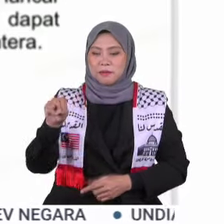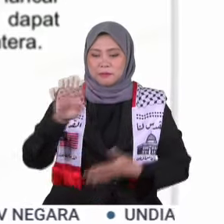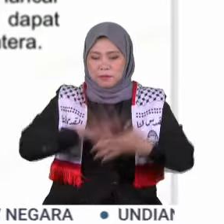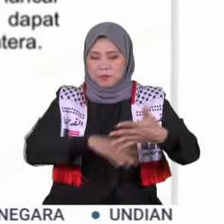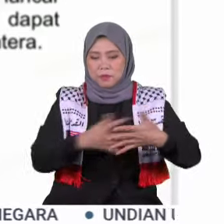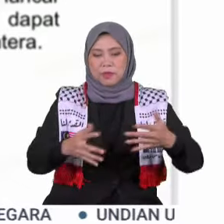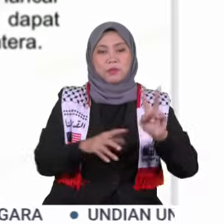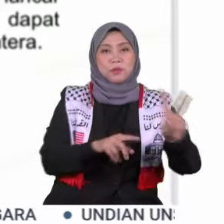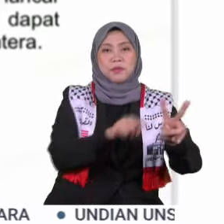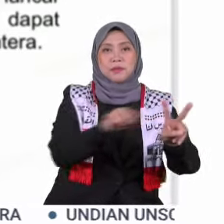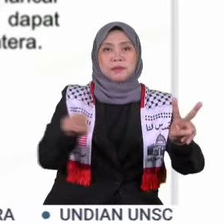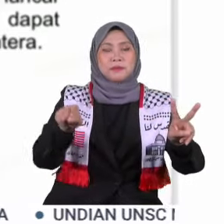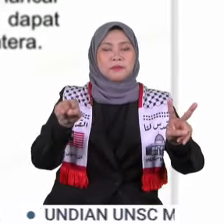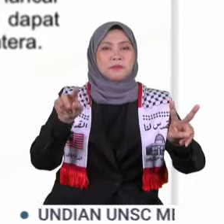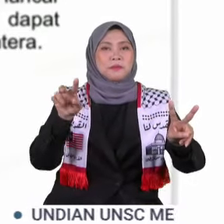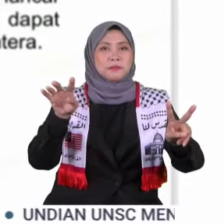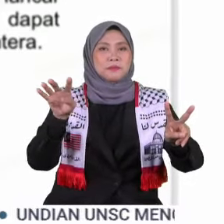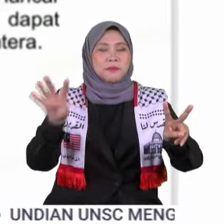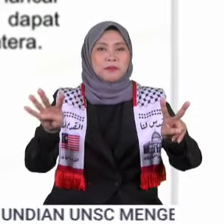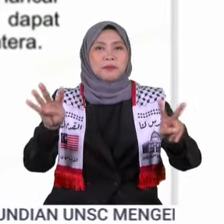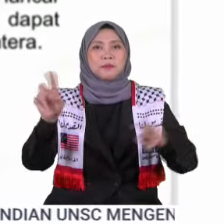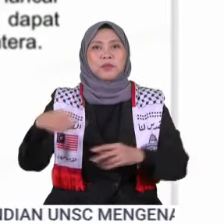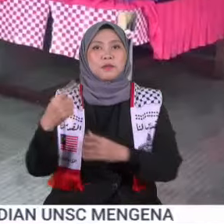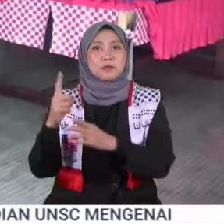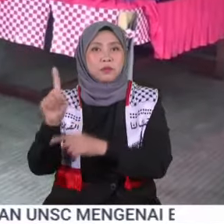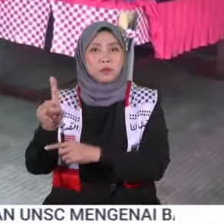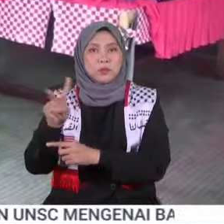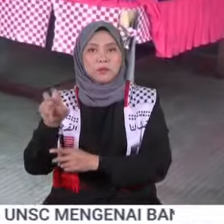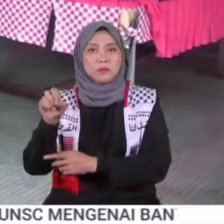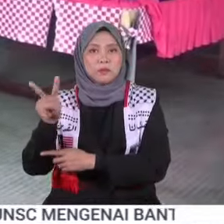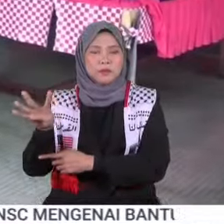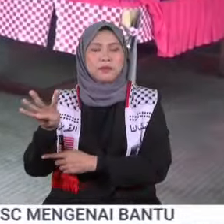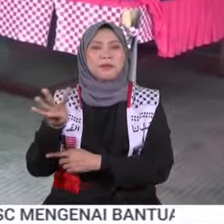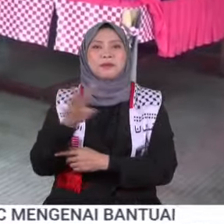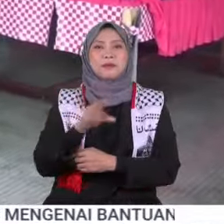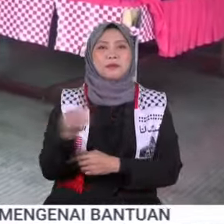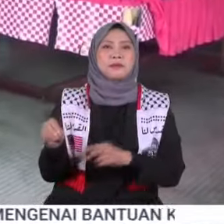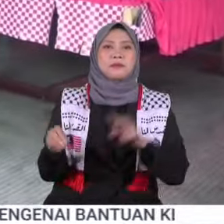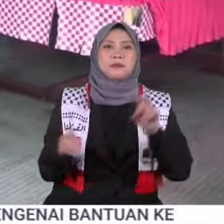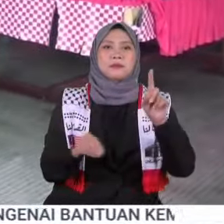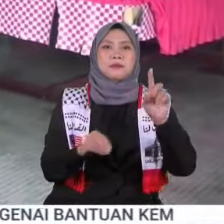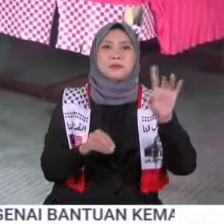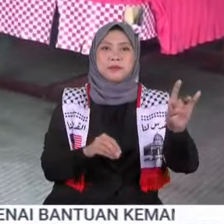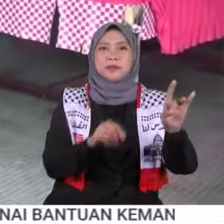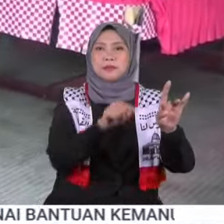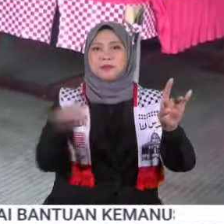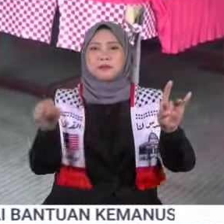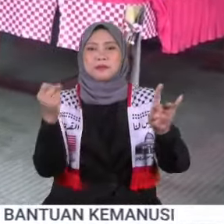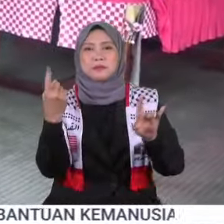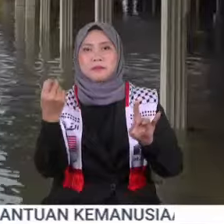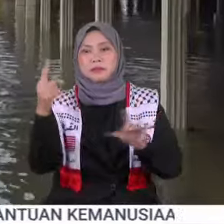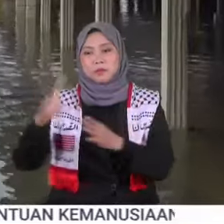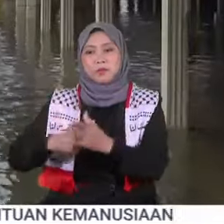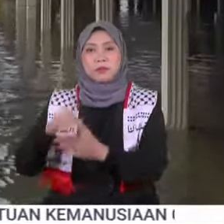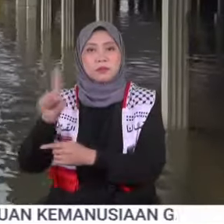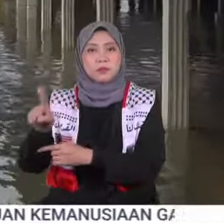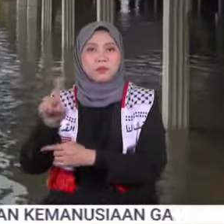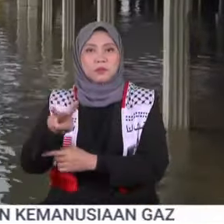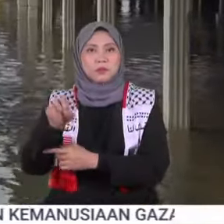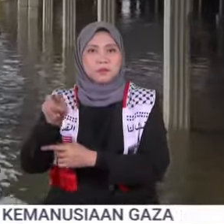2 hingga 4 Januari 2024 dan 8 hingga 11 Januari 2024 yang melibatkan